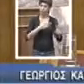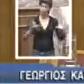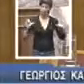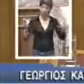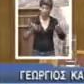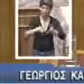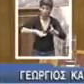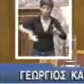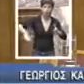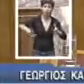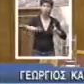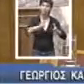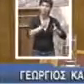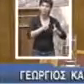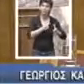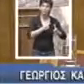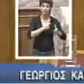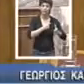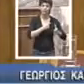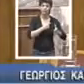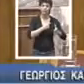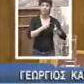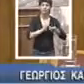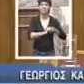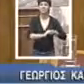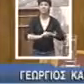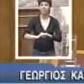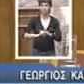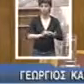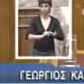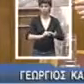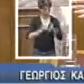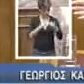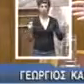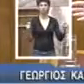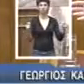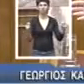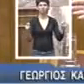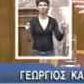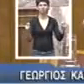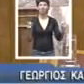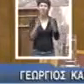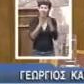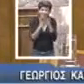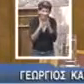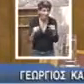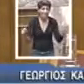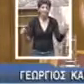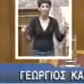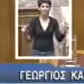έθνος, με την πίστη στα σωτικά της. Εξαφανίστηκε.